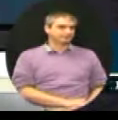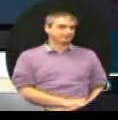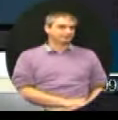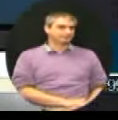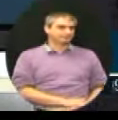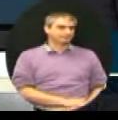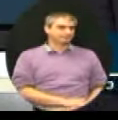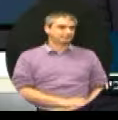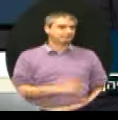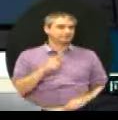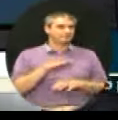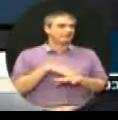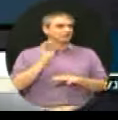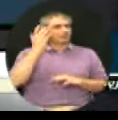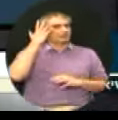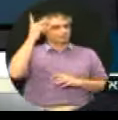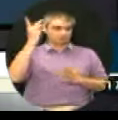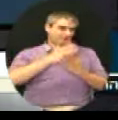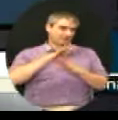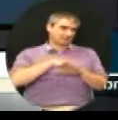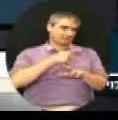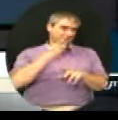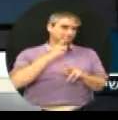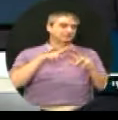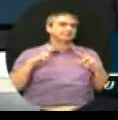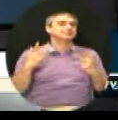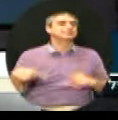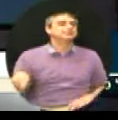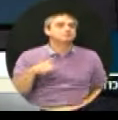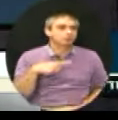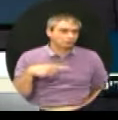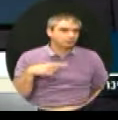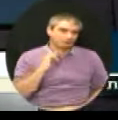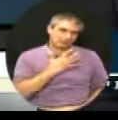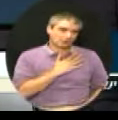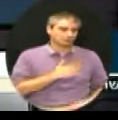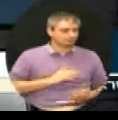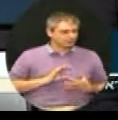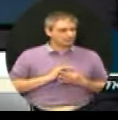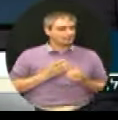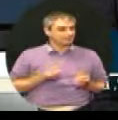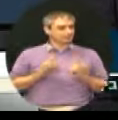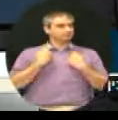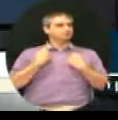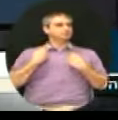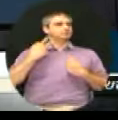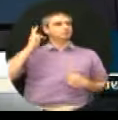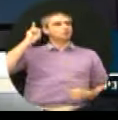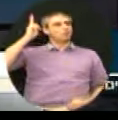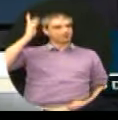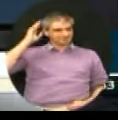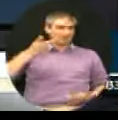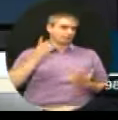באינטואיציה כמעט נבואית שהייתה לו, הוא הרגיש כבר אז שהציבור כן רוצה להתחבר לשורשים הגלותיים